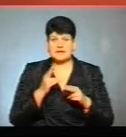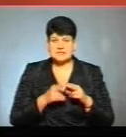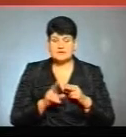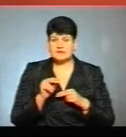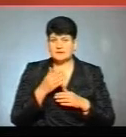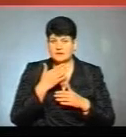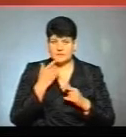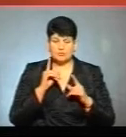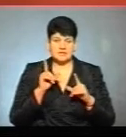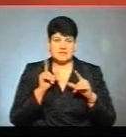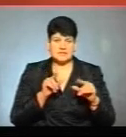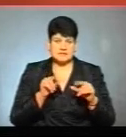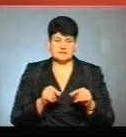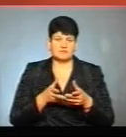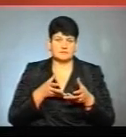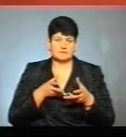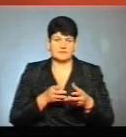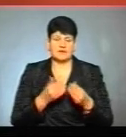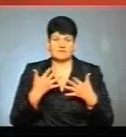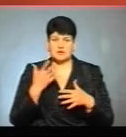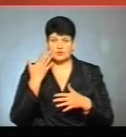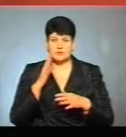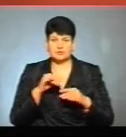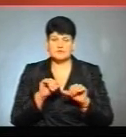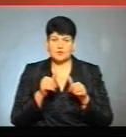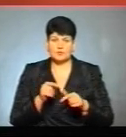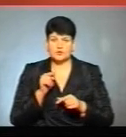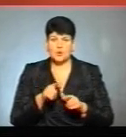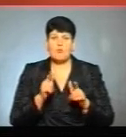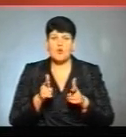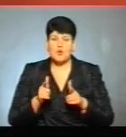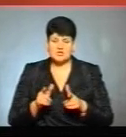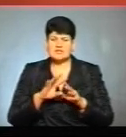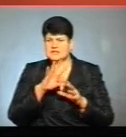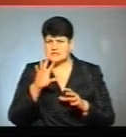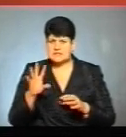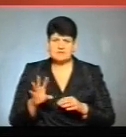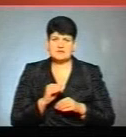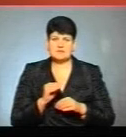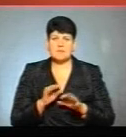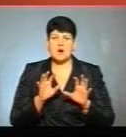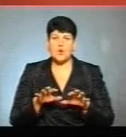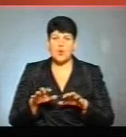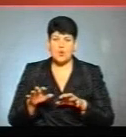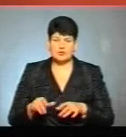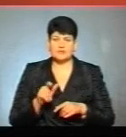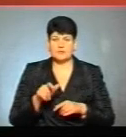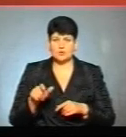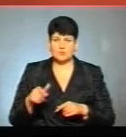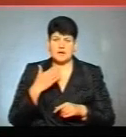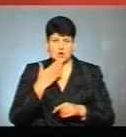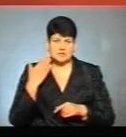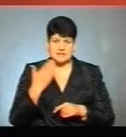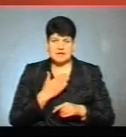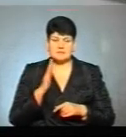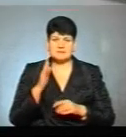немає, ви будете їздити, переконувати, так, і вже коли буде сформований той погоджений зі всіма головами і людьми